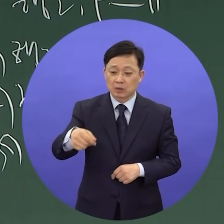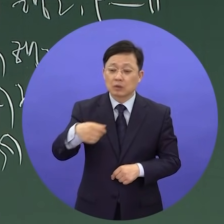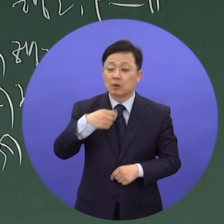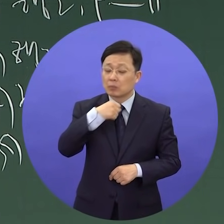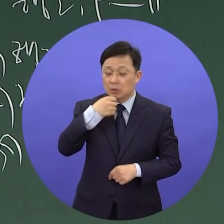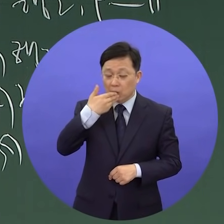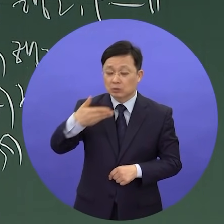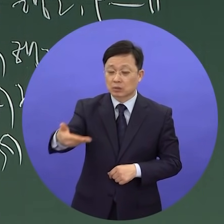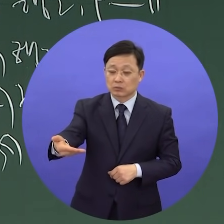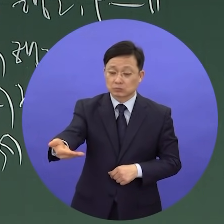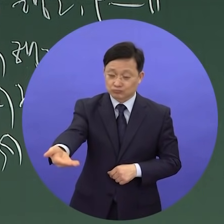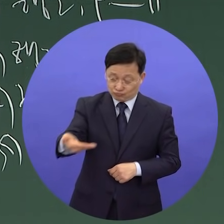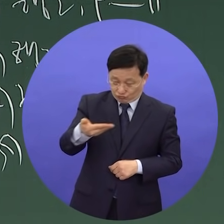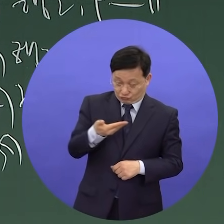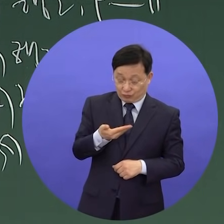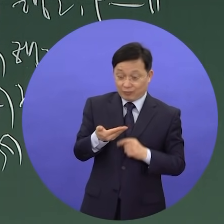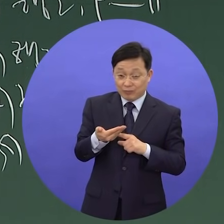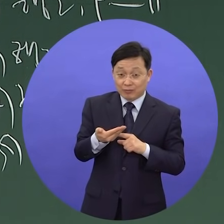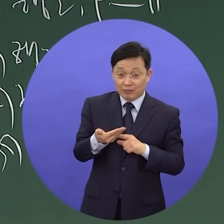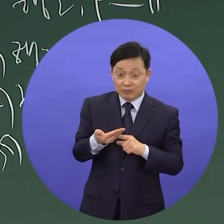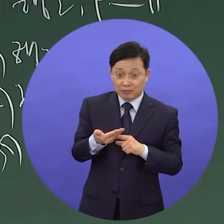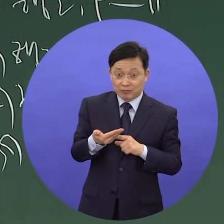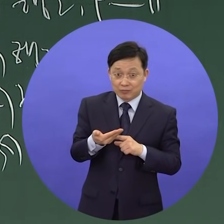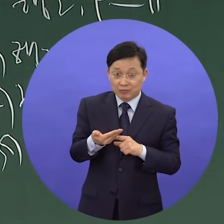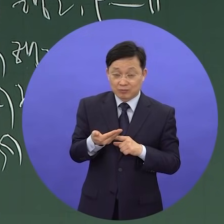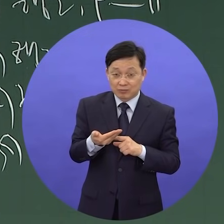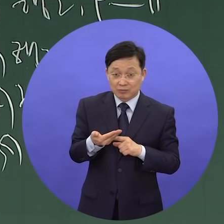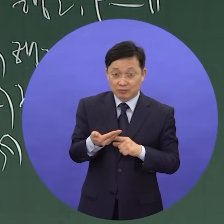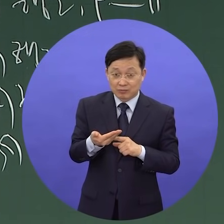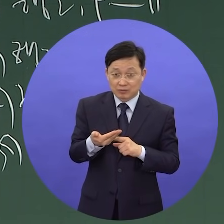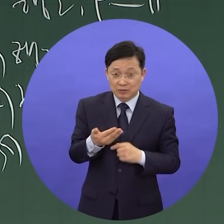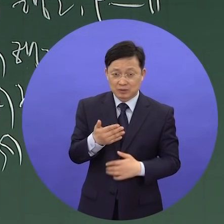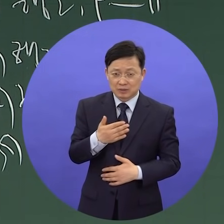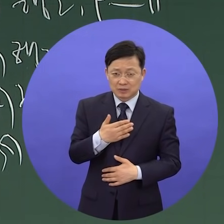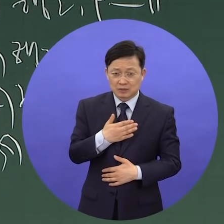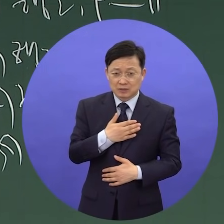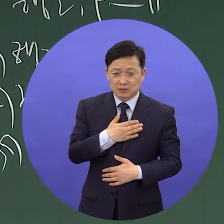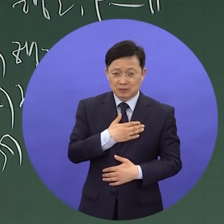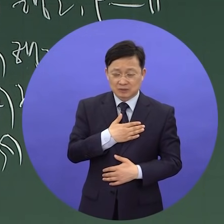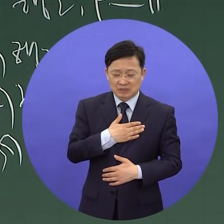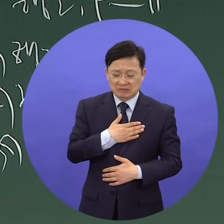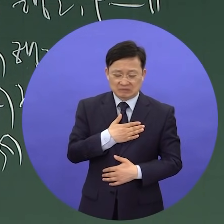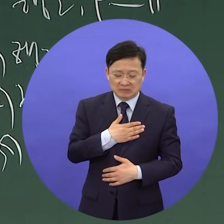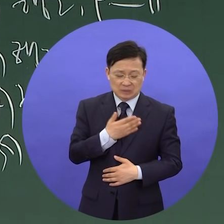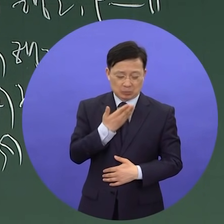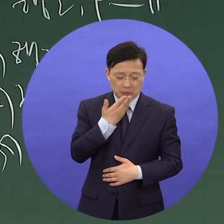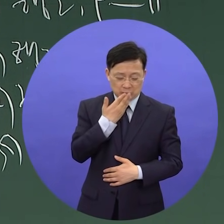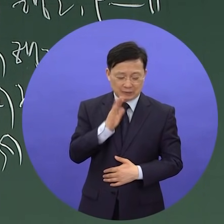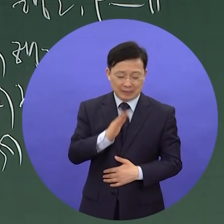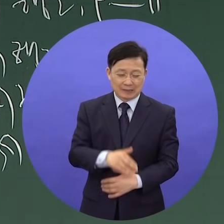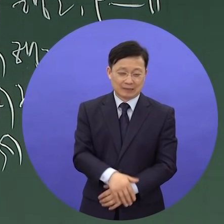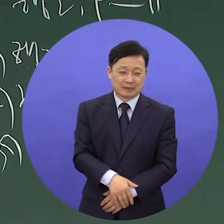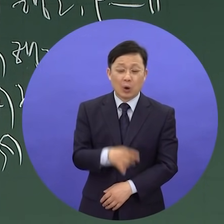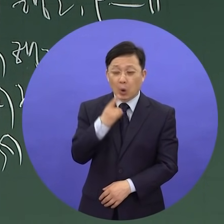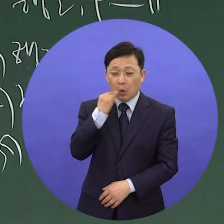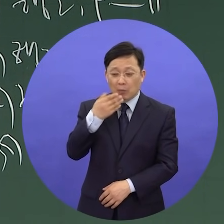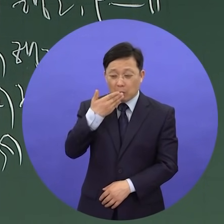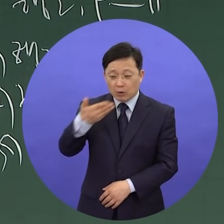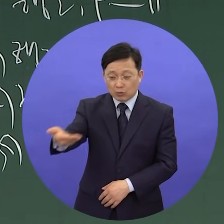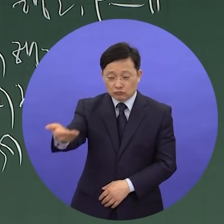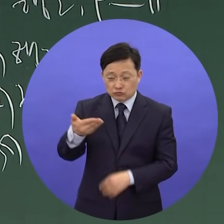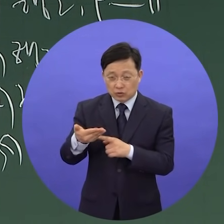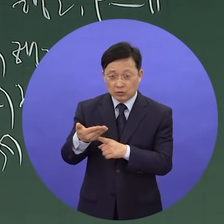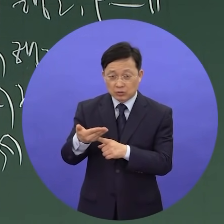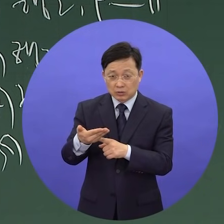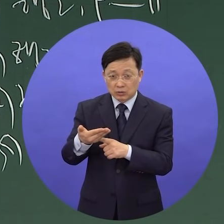이거 먹으라고 주는 거죠. And think about it, that's her expression of love, saying she wants me to eat that. 그럼 나는 가능하면 그걸 먹지 않습니까? But if possible, I would not eat it. 왜냐? 왜